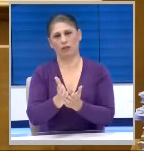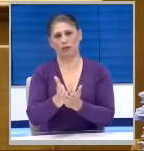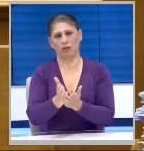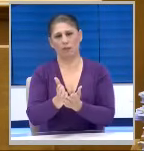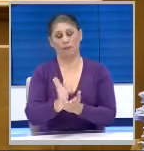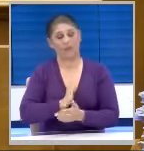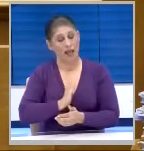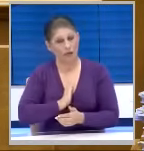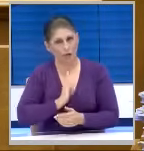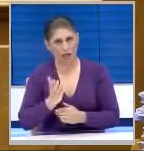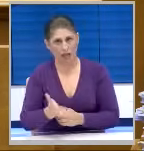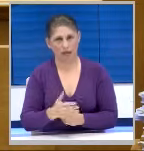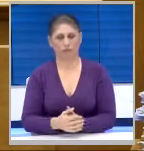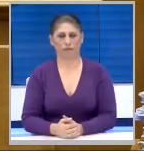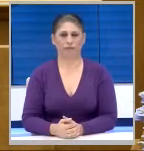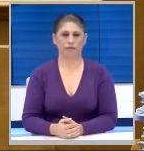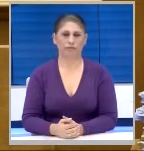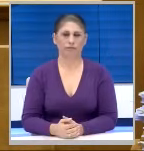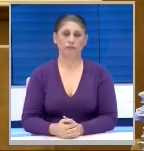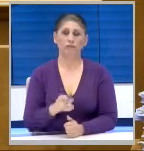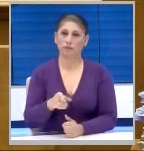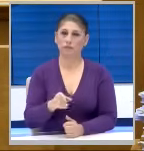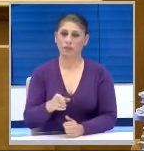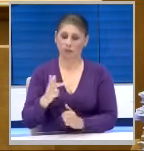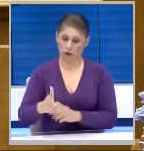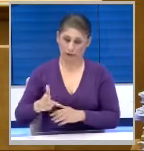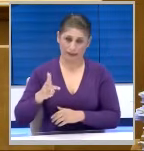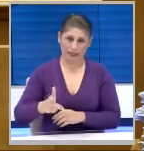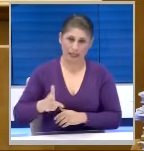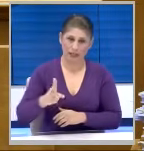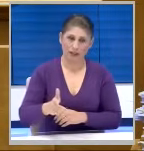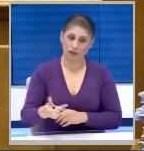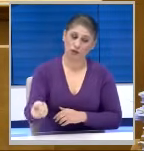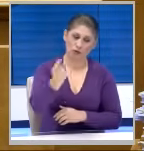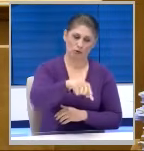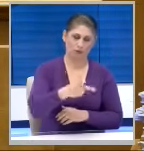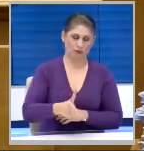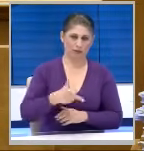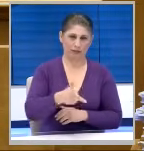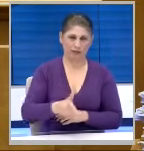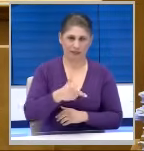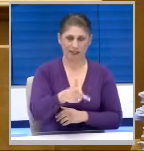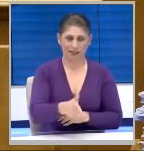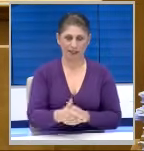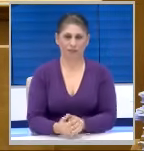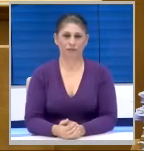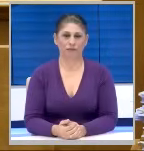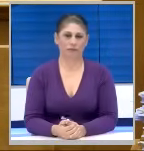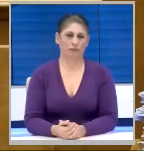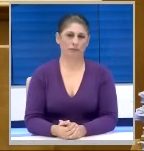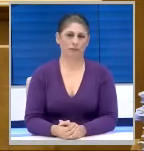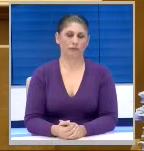της ανθρωπιάς γιατί μέσα σε αυτό το τρένο και στο άλλο τρένο